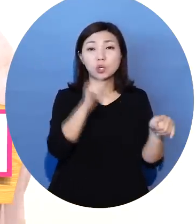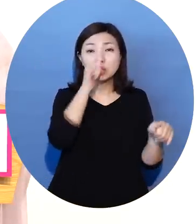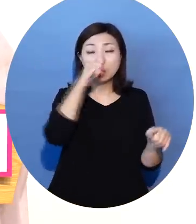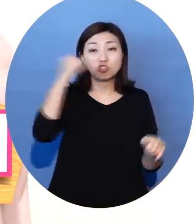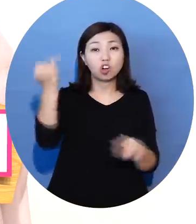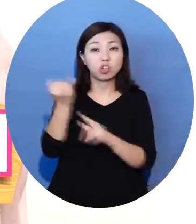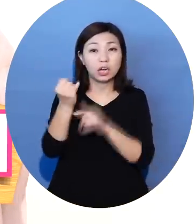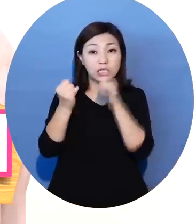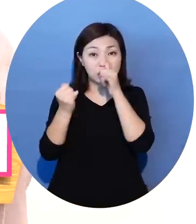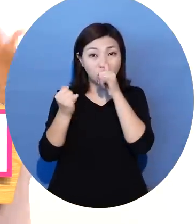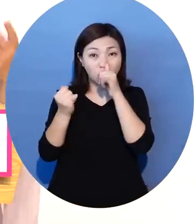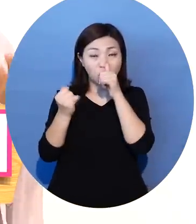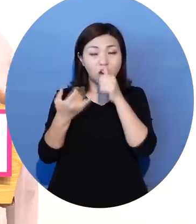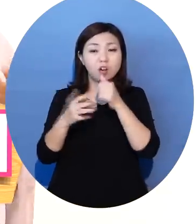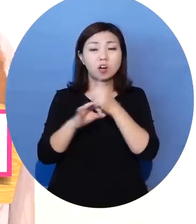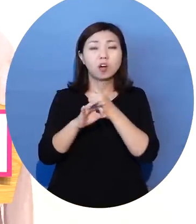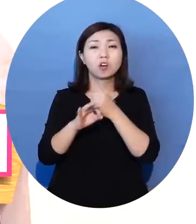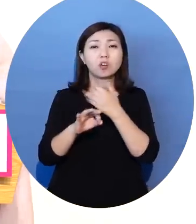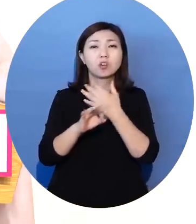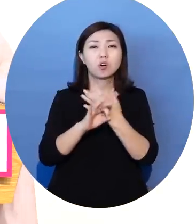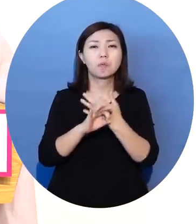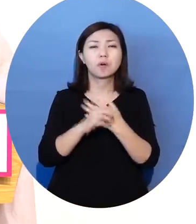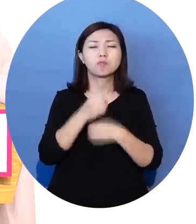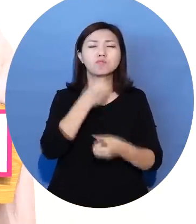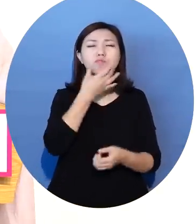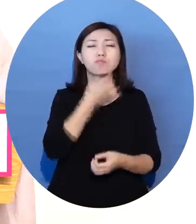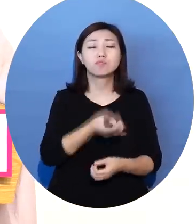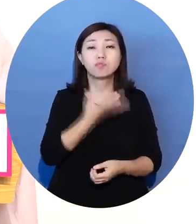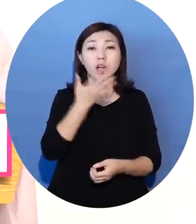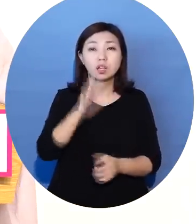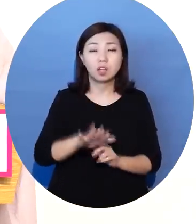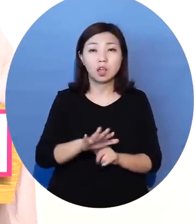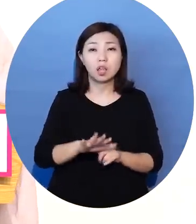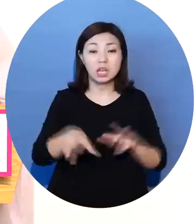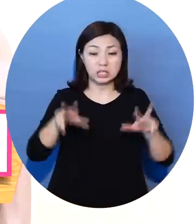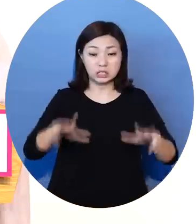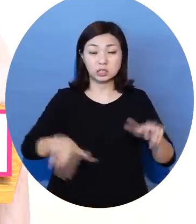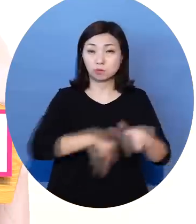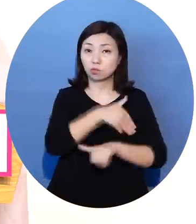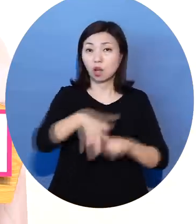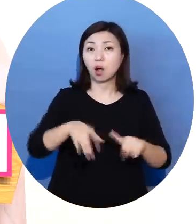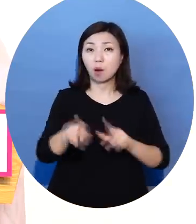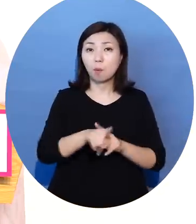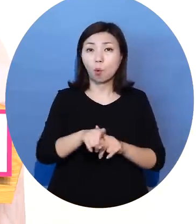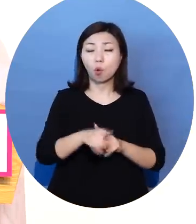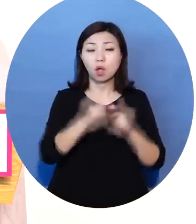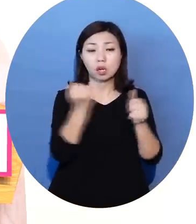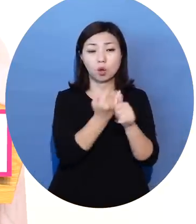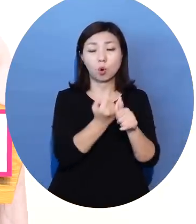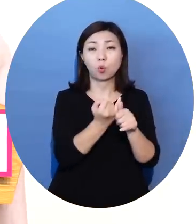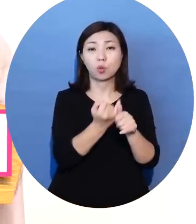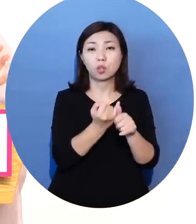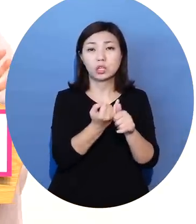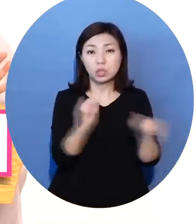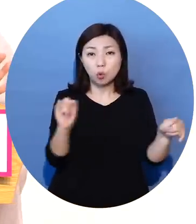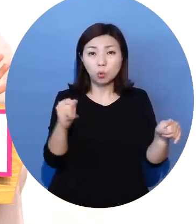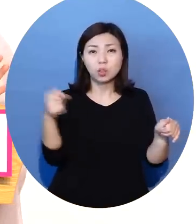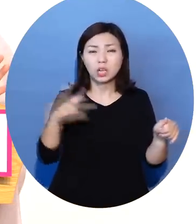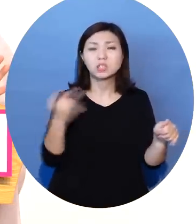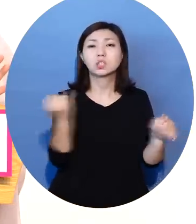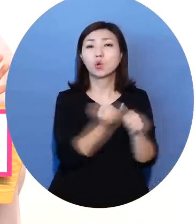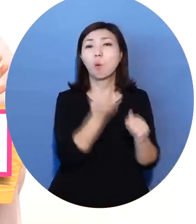지금은 이혼하고 재혼이 허용된 사회에 살고 있기 때문에 이혼수라는 것은 지금은